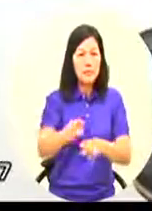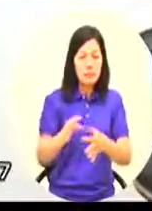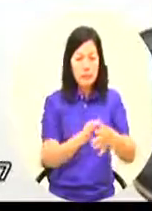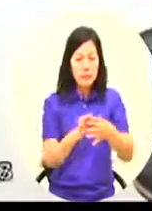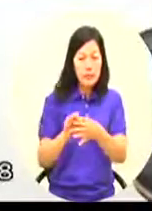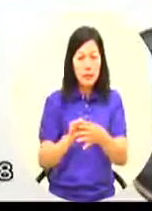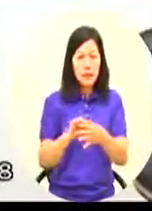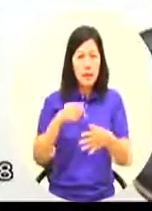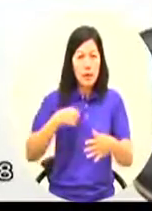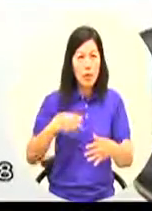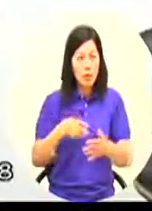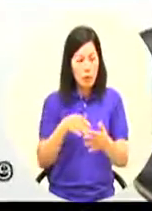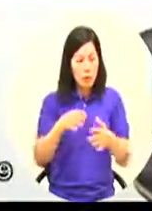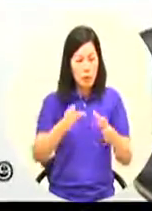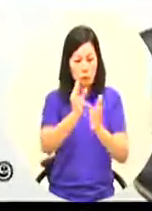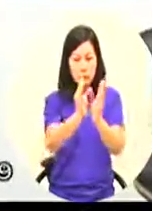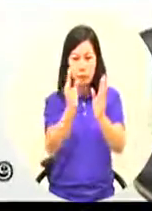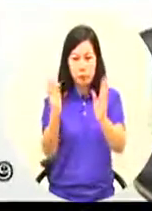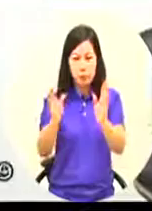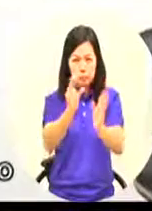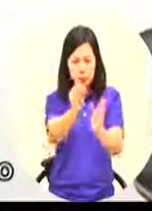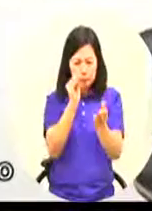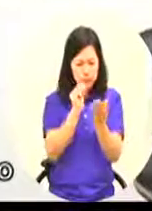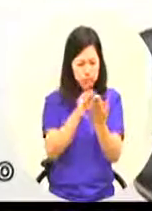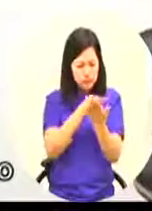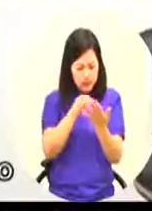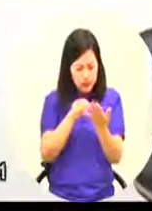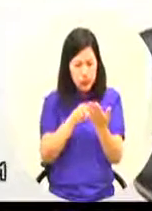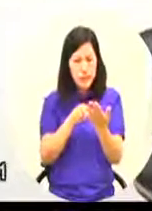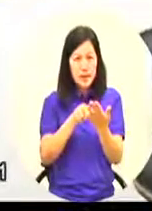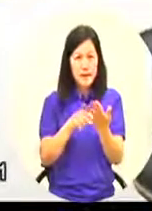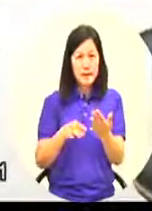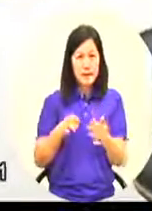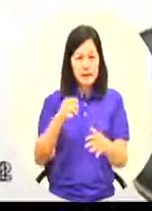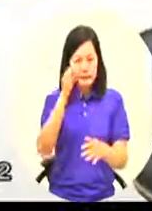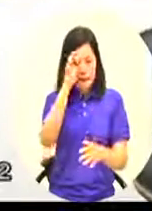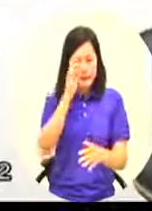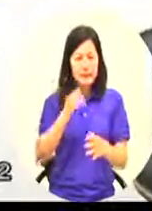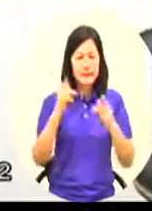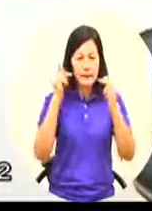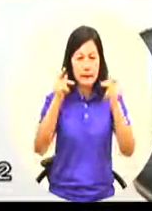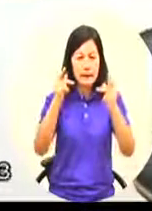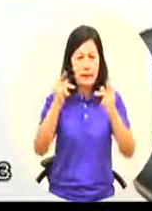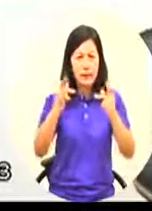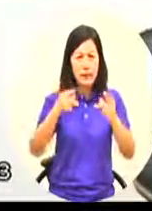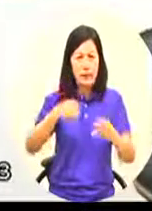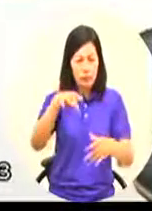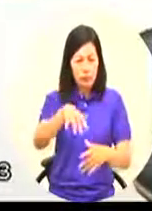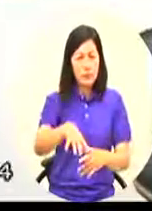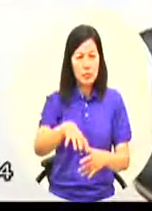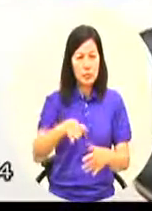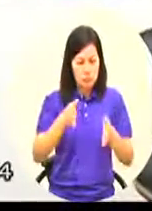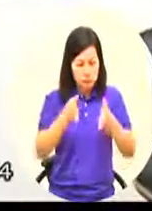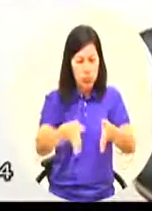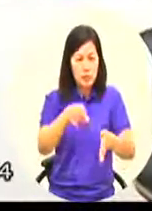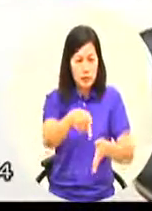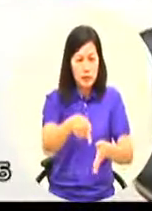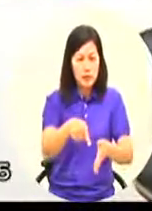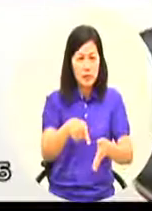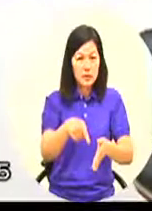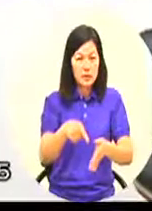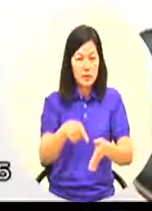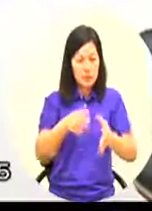有的都调出来，看看我们捷运局到底有没有针对这样的一个闲物设